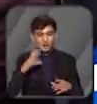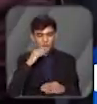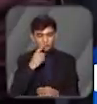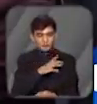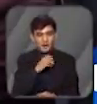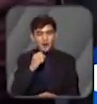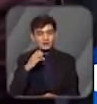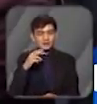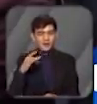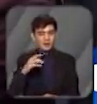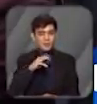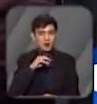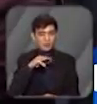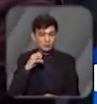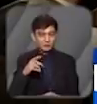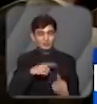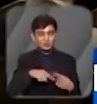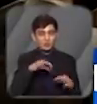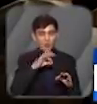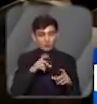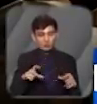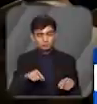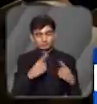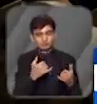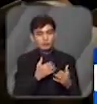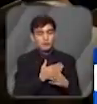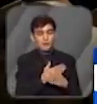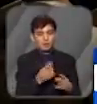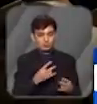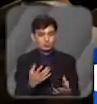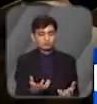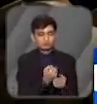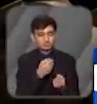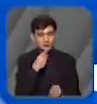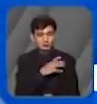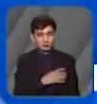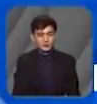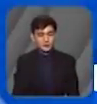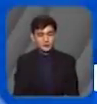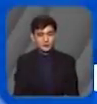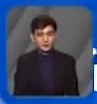орайда Асқар Мамин отандық кәсіпорындарының жұмысын жандандырып, оларға қолдау білдіруге шақырды.